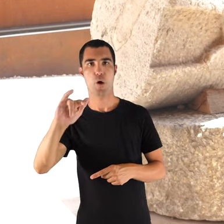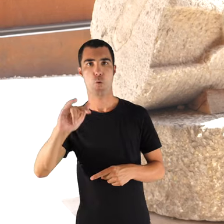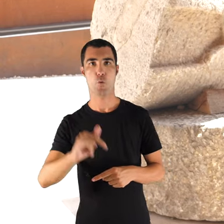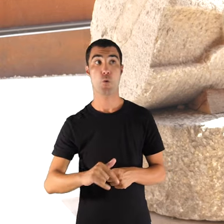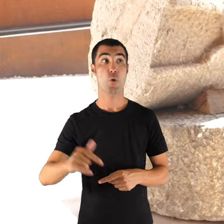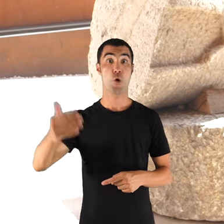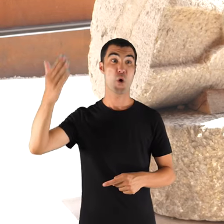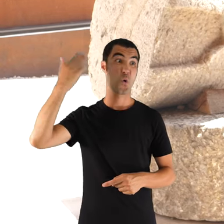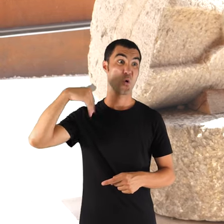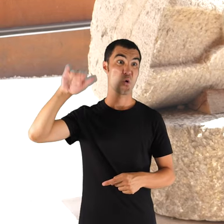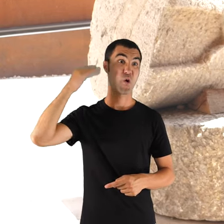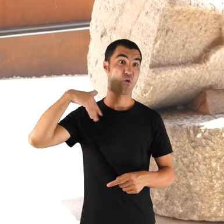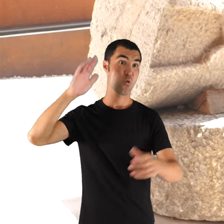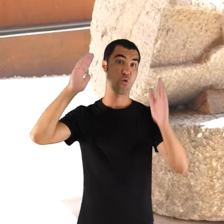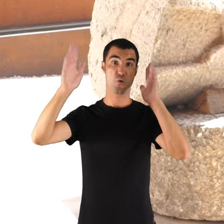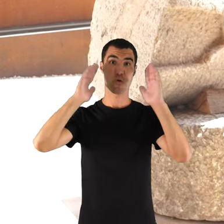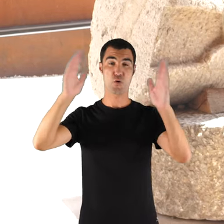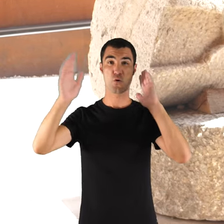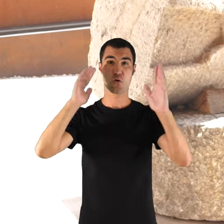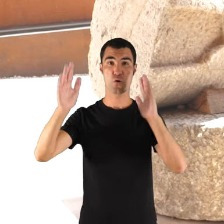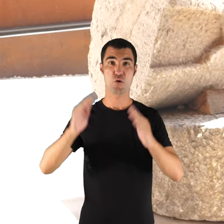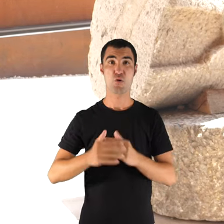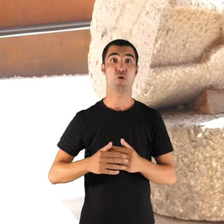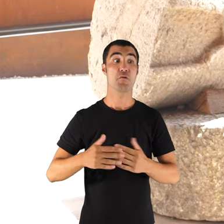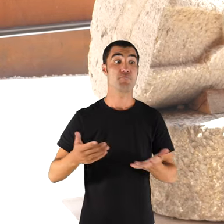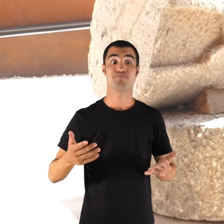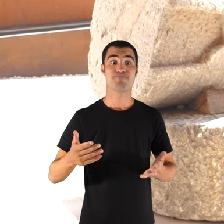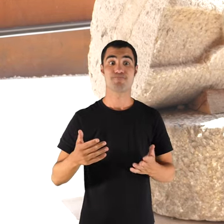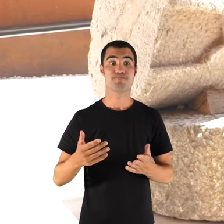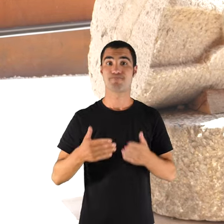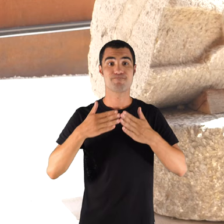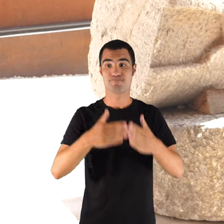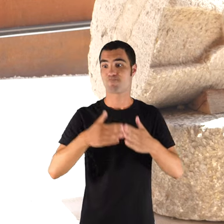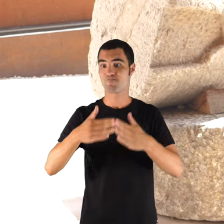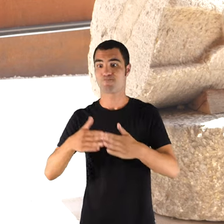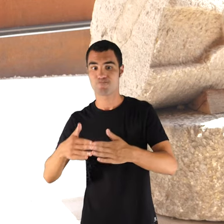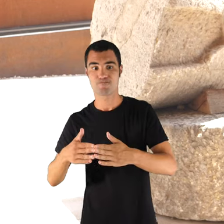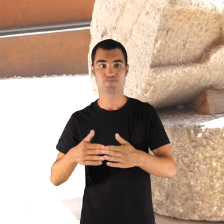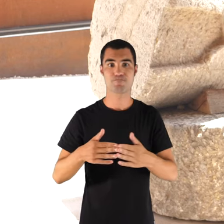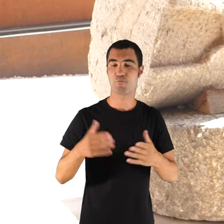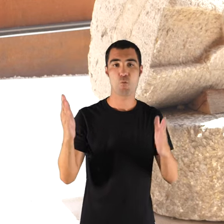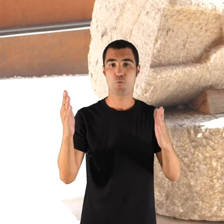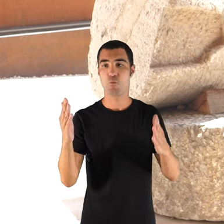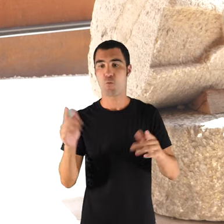En temps passat, pues, no hi havia relació